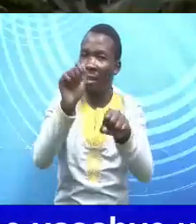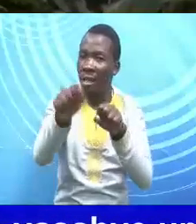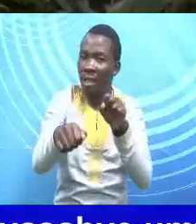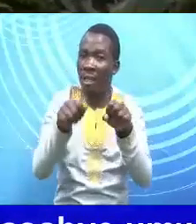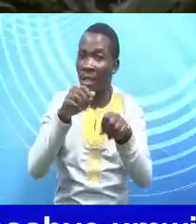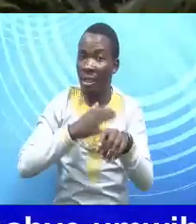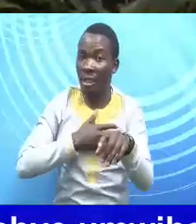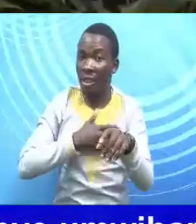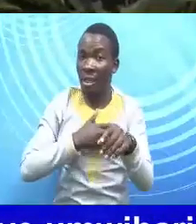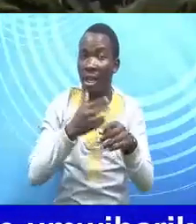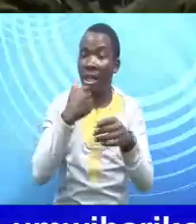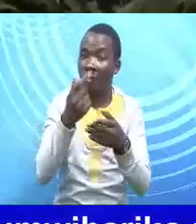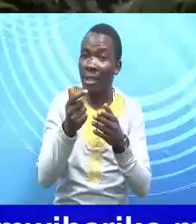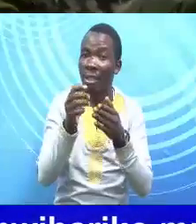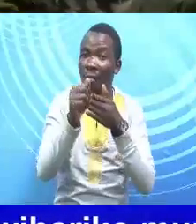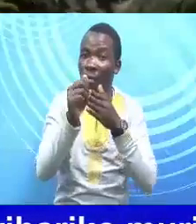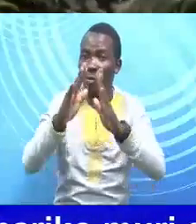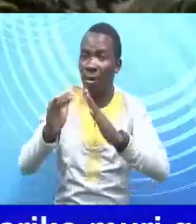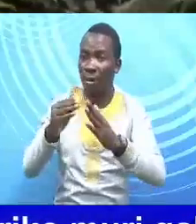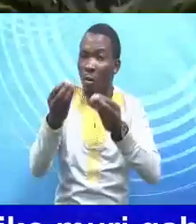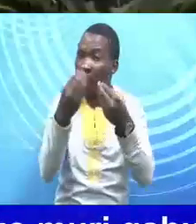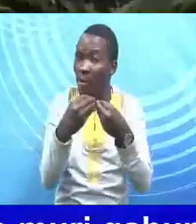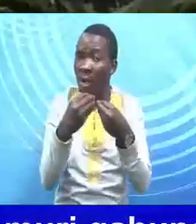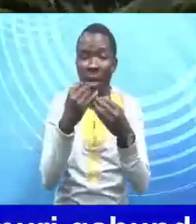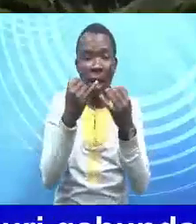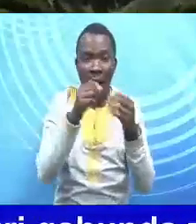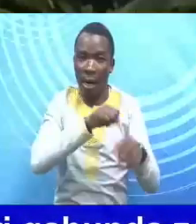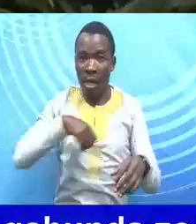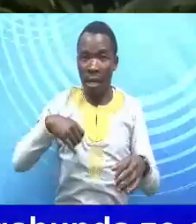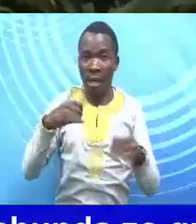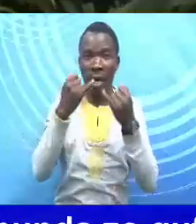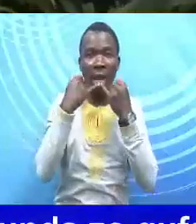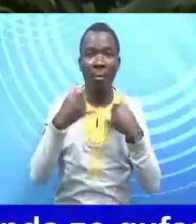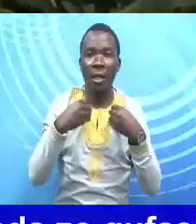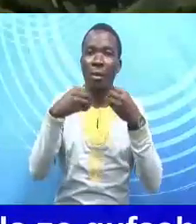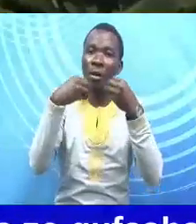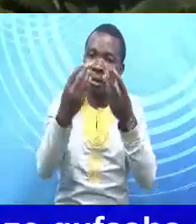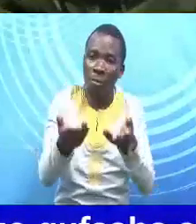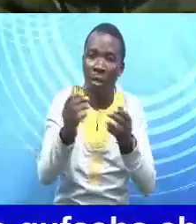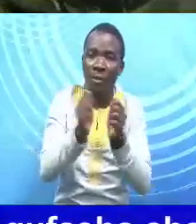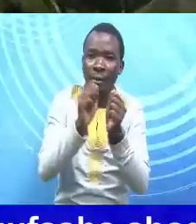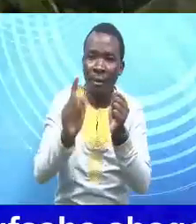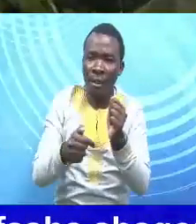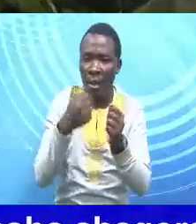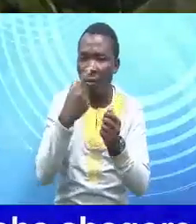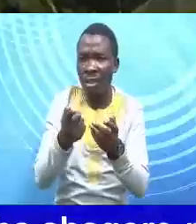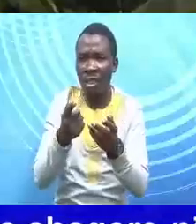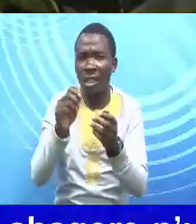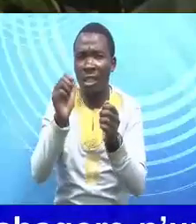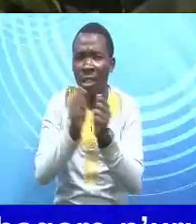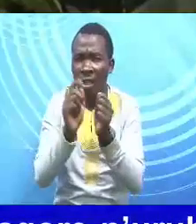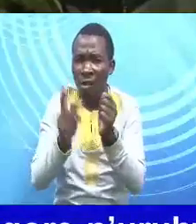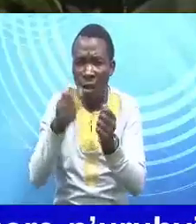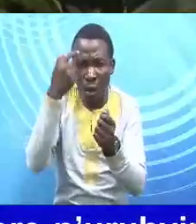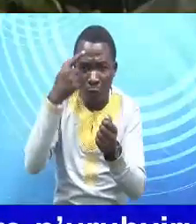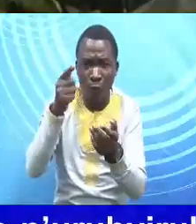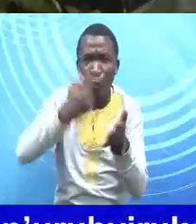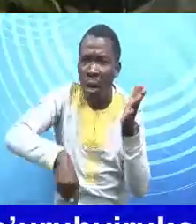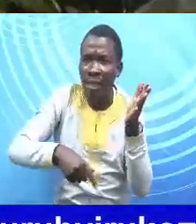ko wafatiye ibintu wabimpaye ngo ntabwo nabigutamaye ibihumbi icumi basi ibihumbi cumi n'iby'iki ko imizigo yemewe natumye ko nta kosa